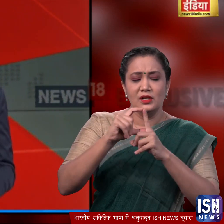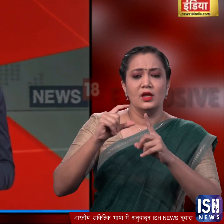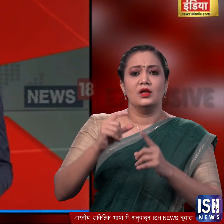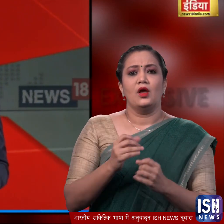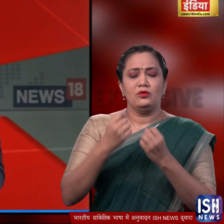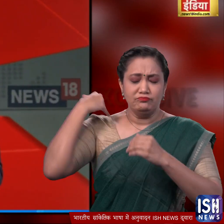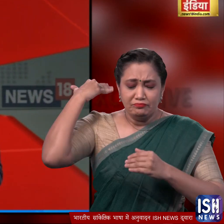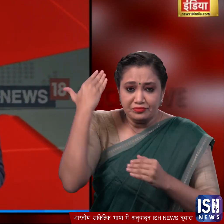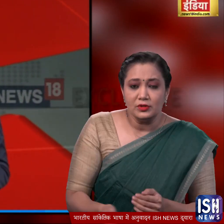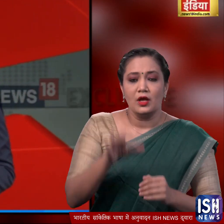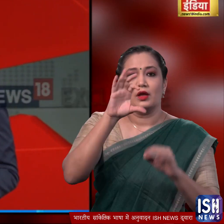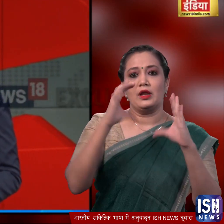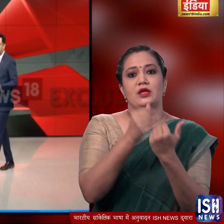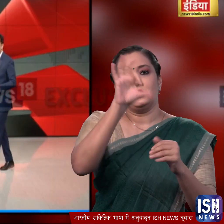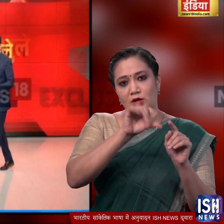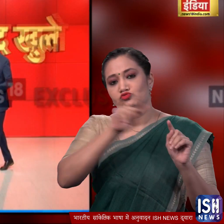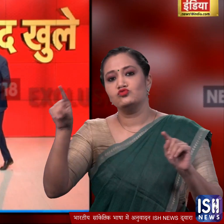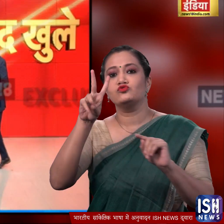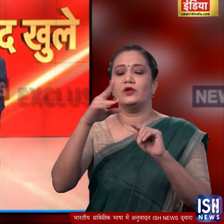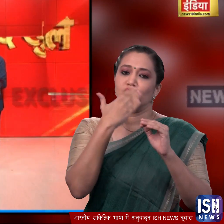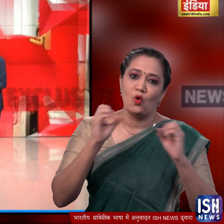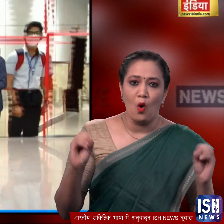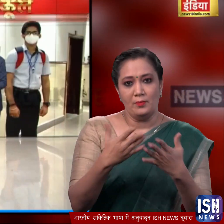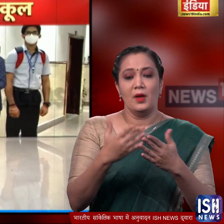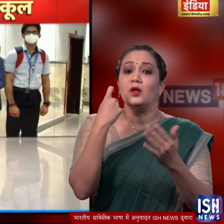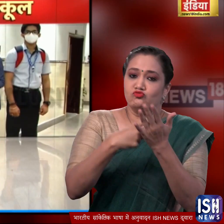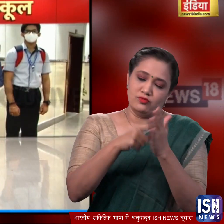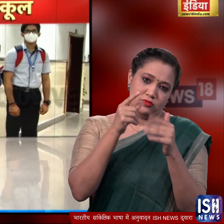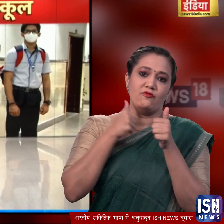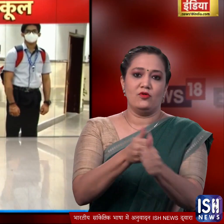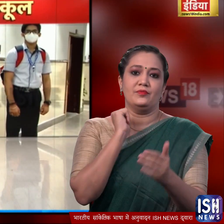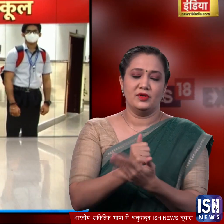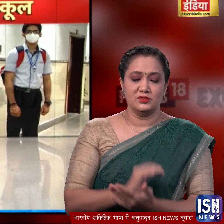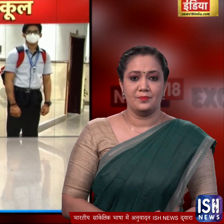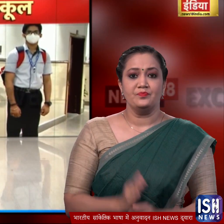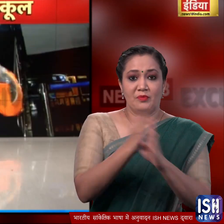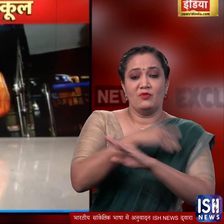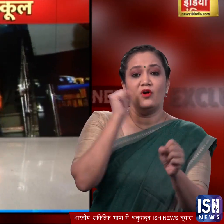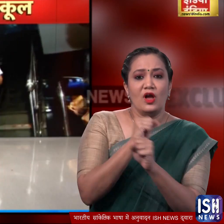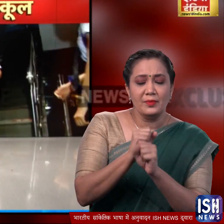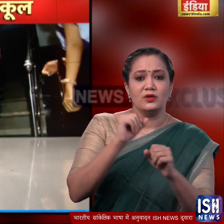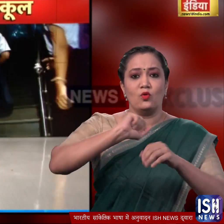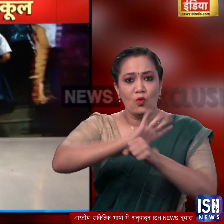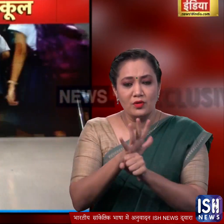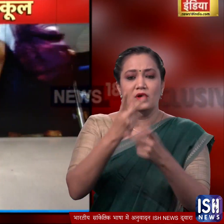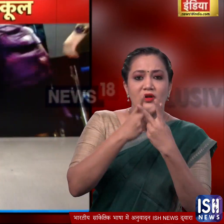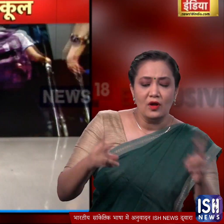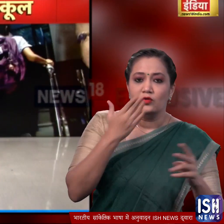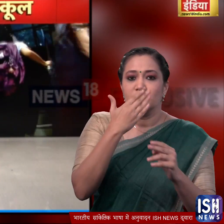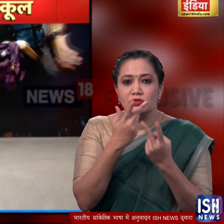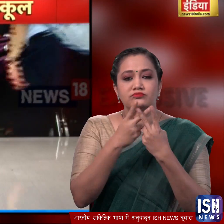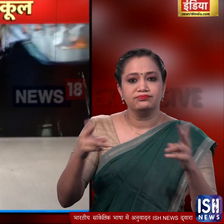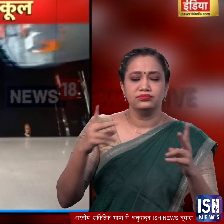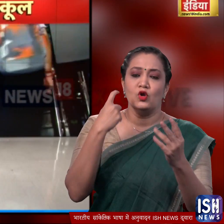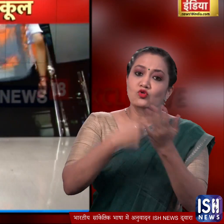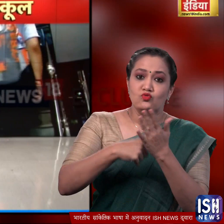शर्तों के साथ 9वीं से 12वीं क्लास में पढ़ने वाले छात्रों के स्कूल खुल गए। इससे पहले केजरीवाल सरकार ने कोरोना के खतरे को देखते हुए स्कूलों के